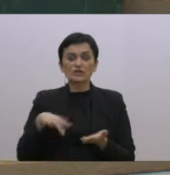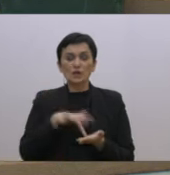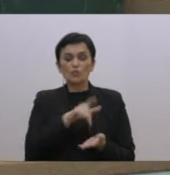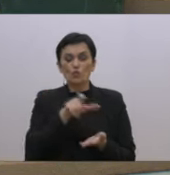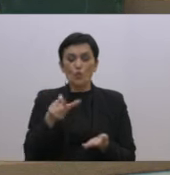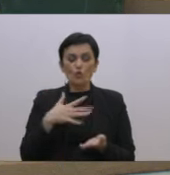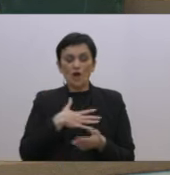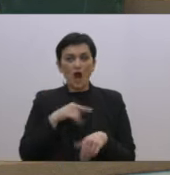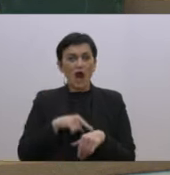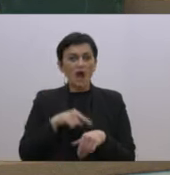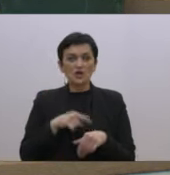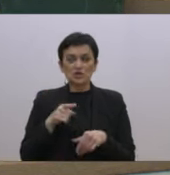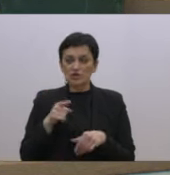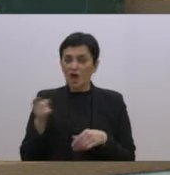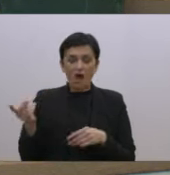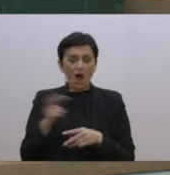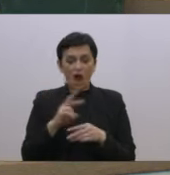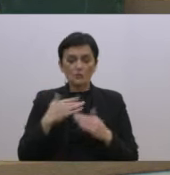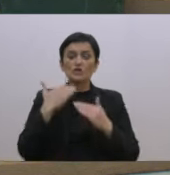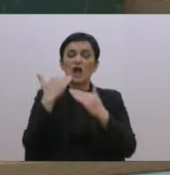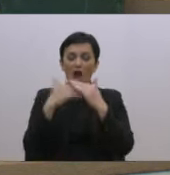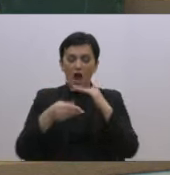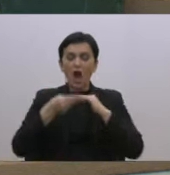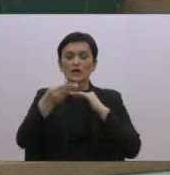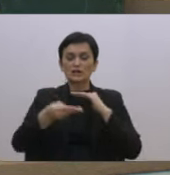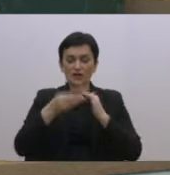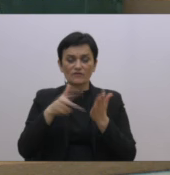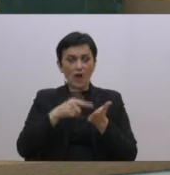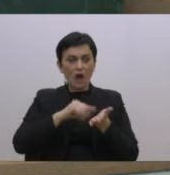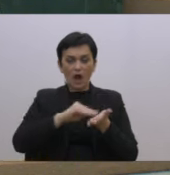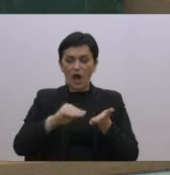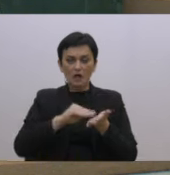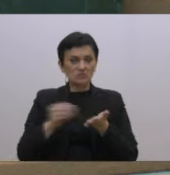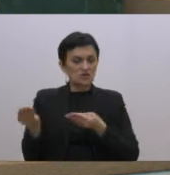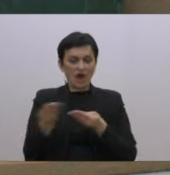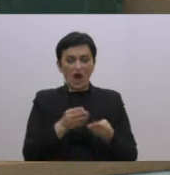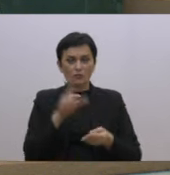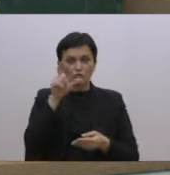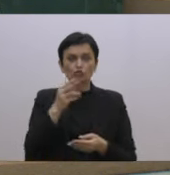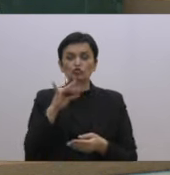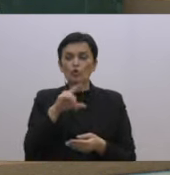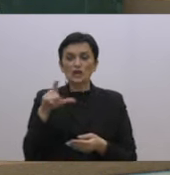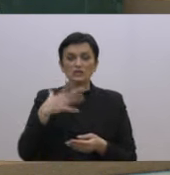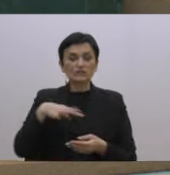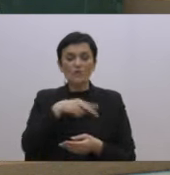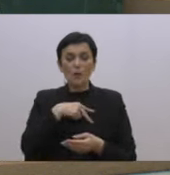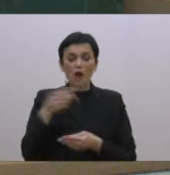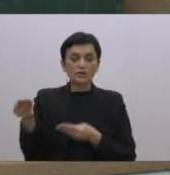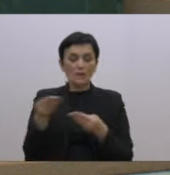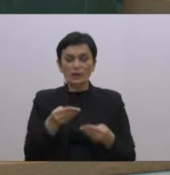აწუხებს. არ მოსულა ანგარიშს აგზავნის წერილობით, მაგრამ არ მოდის. არეკადრება ბატონ შოთაძეს, რომ მოვიდეს საქართველოს